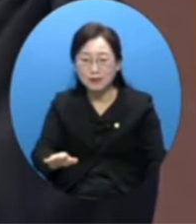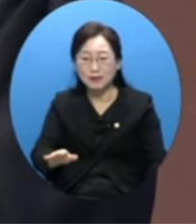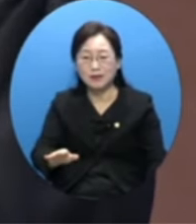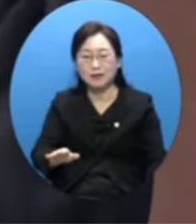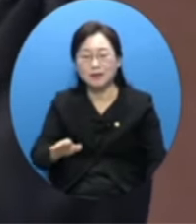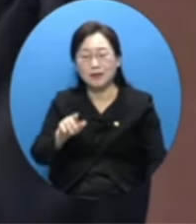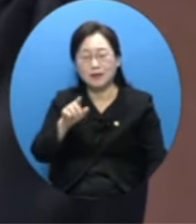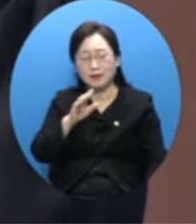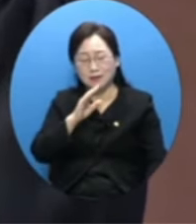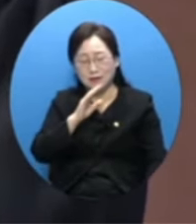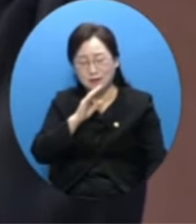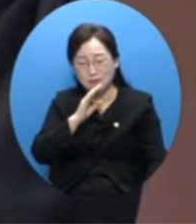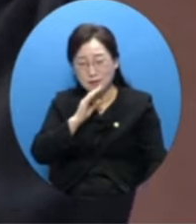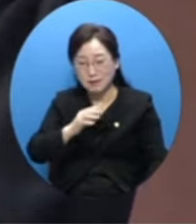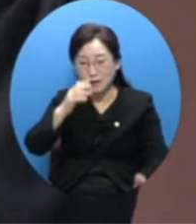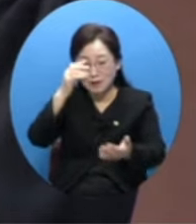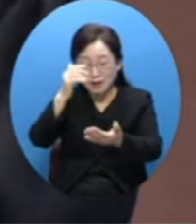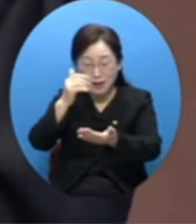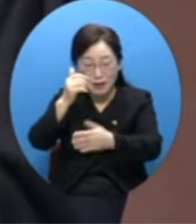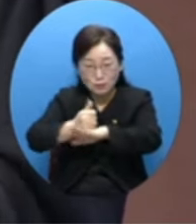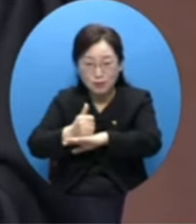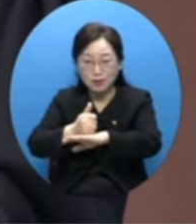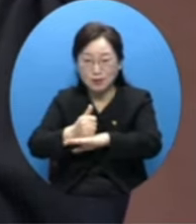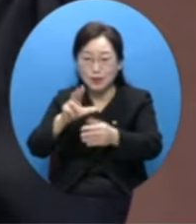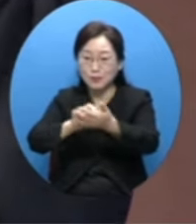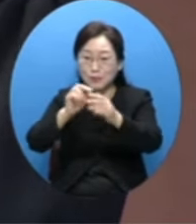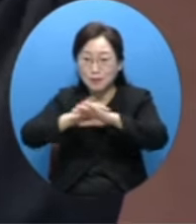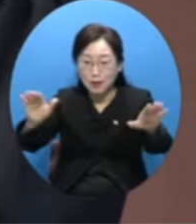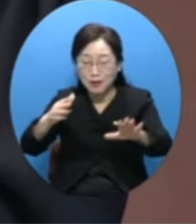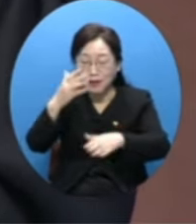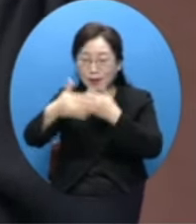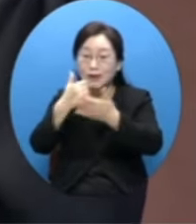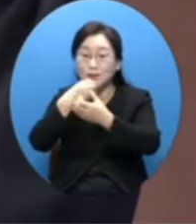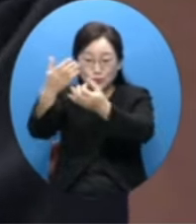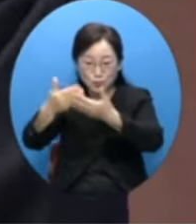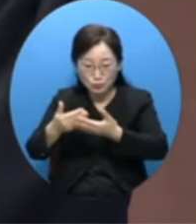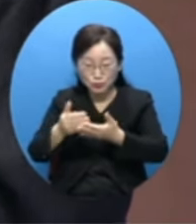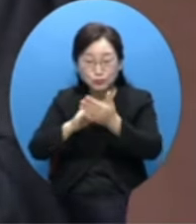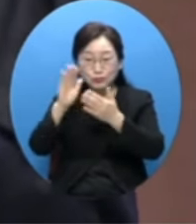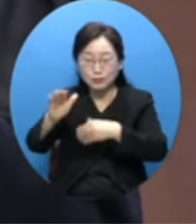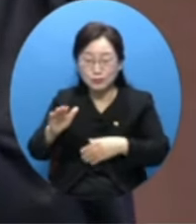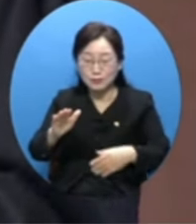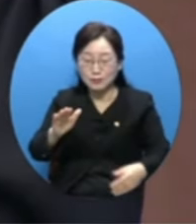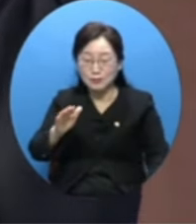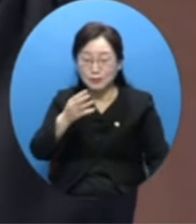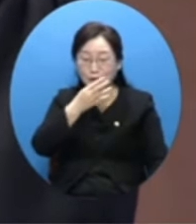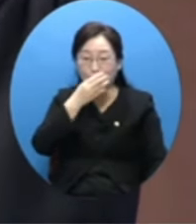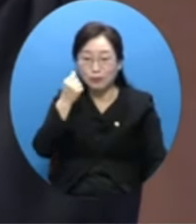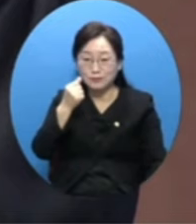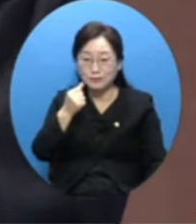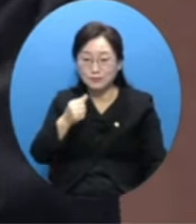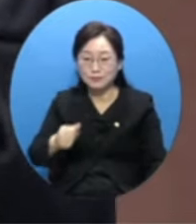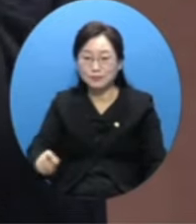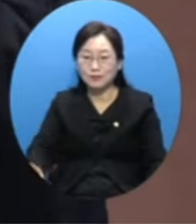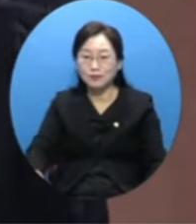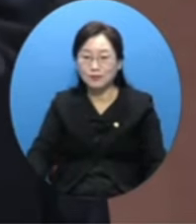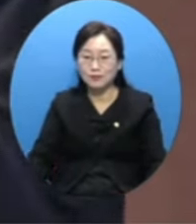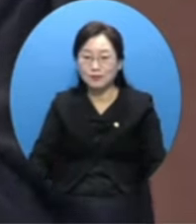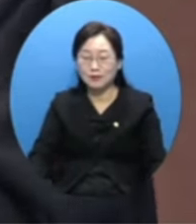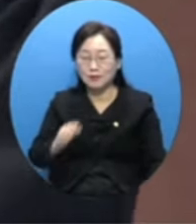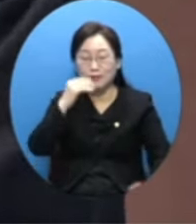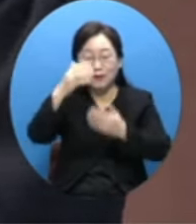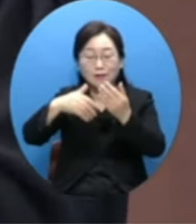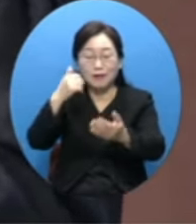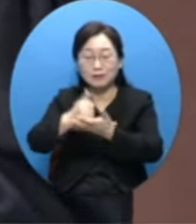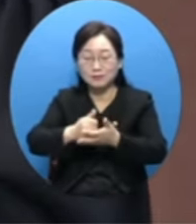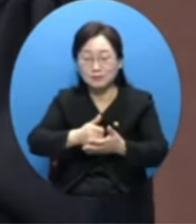드린 이러한 기도가 자기가 나중에 하나님의 축복을 받고 잘 되고 난 다음 다 까맣게 잊어버린 상태가 되어서 자기가 하나님께 약속한